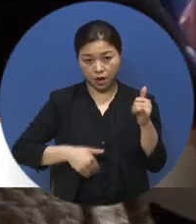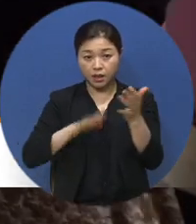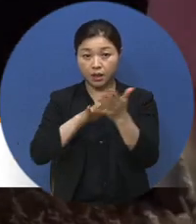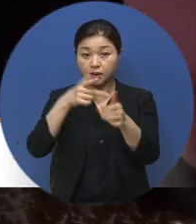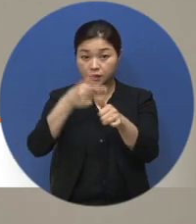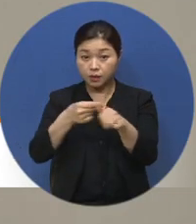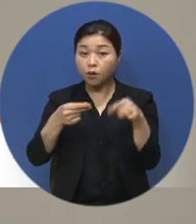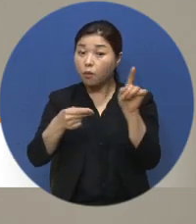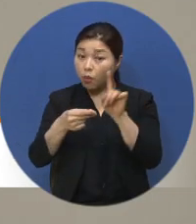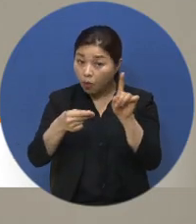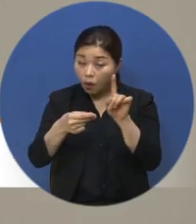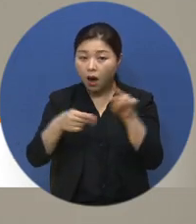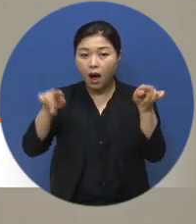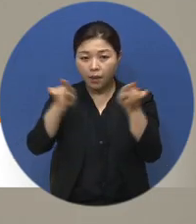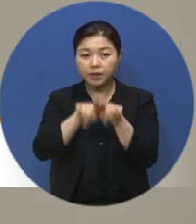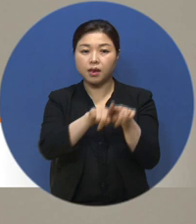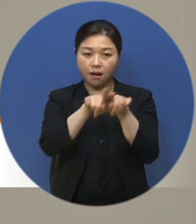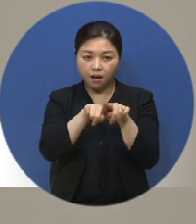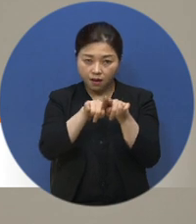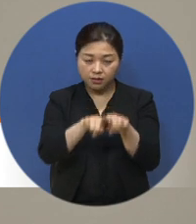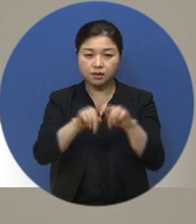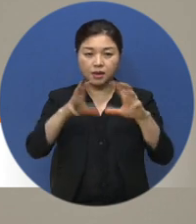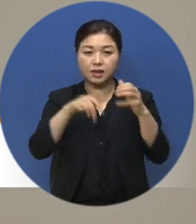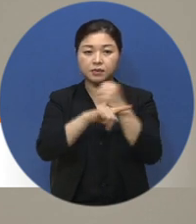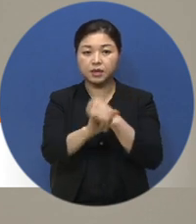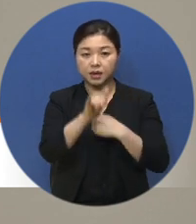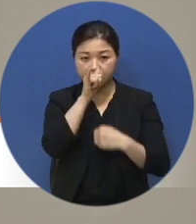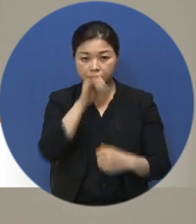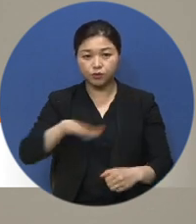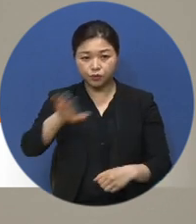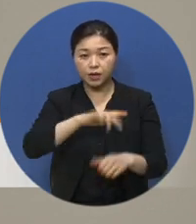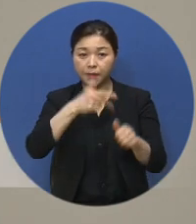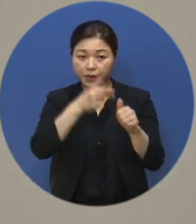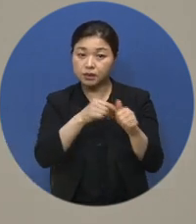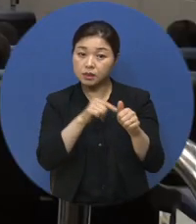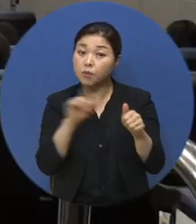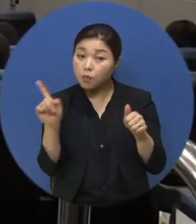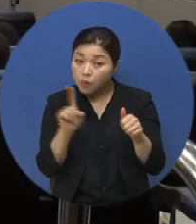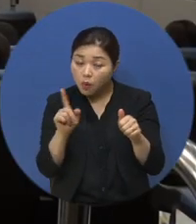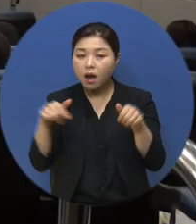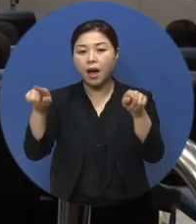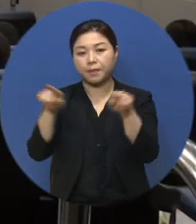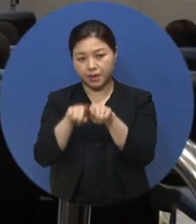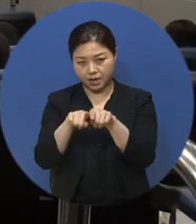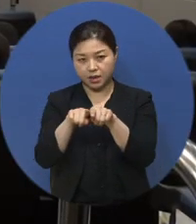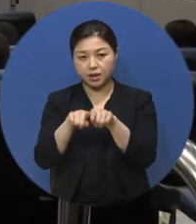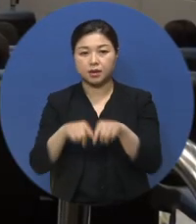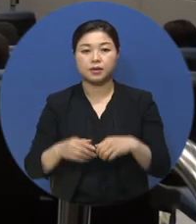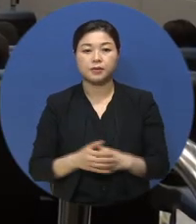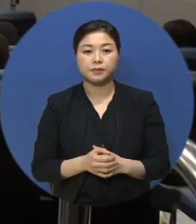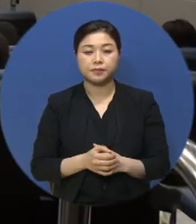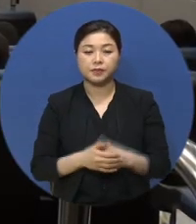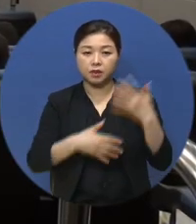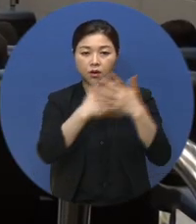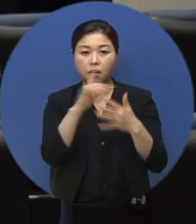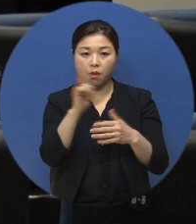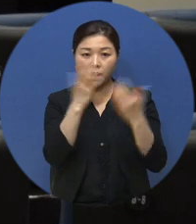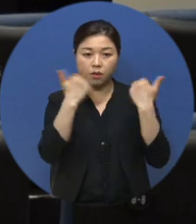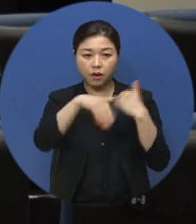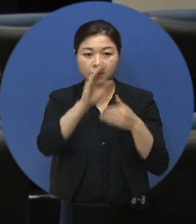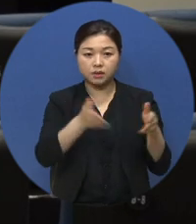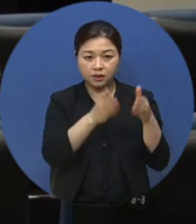더불어 사는 세상이라는 의미가 담긴 우리의 백신은 함께 하는 것입니다. 성형작은 학교 가는 길,